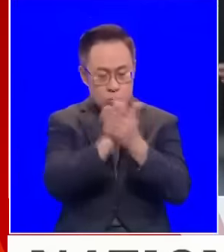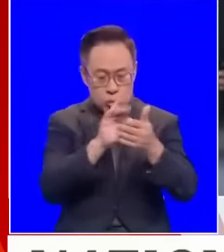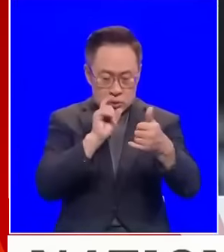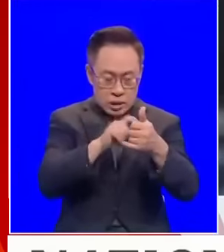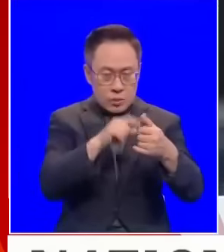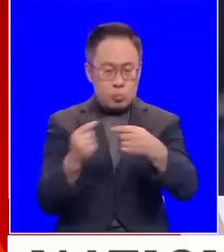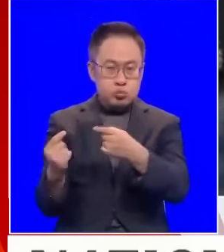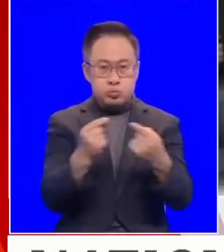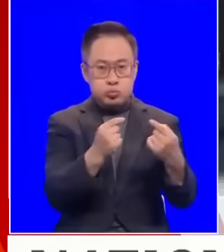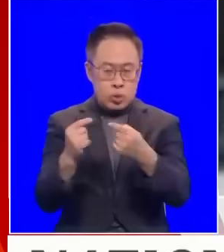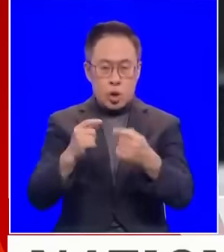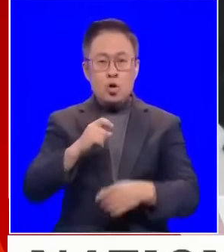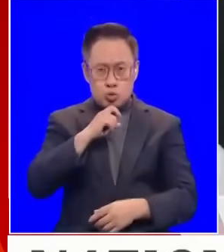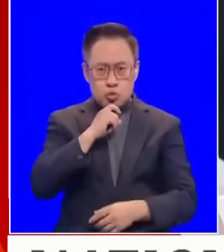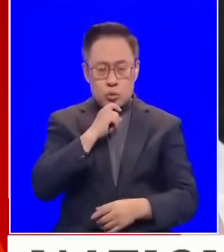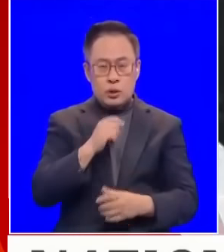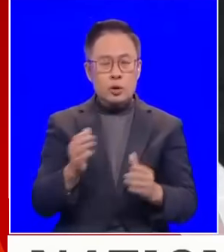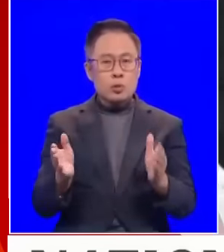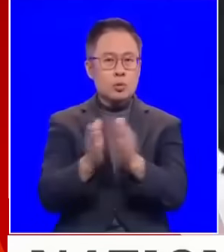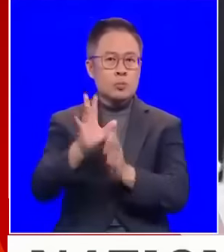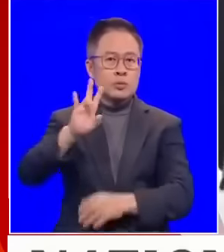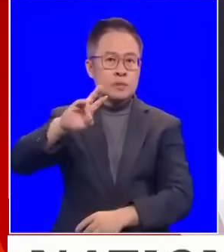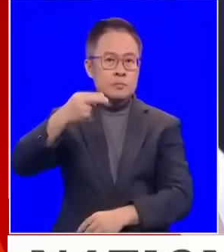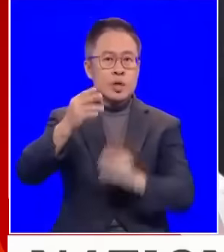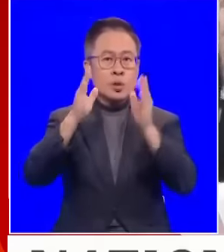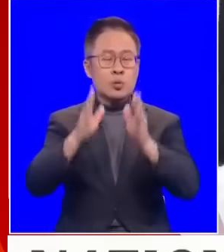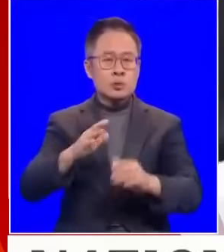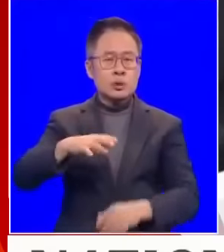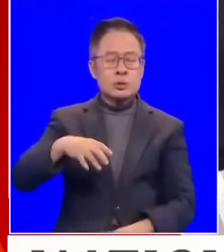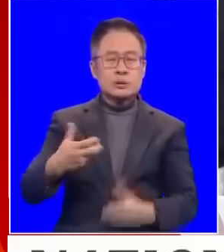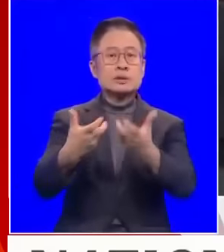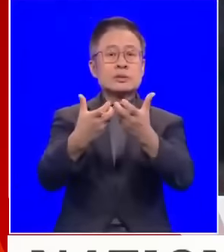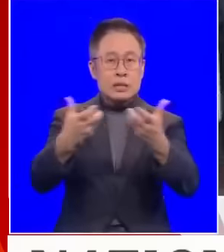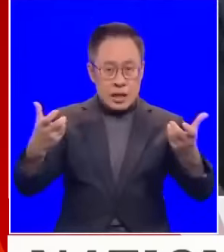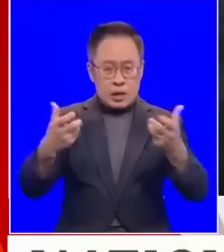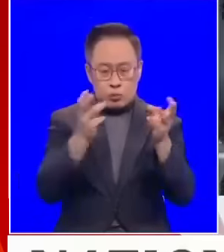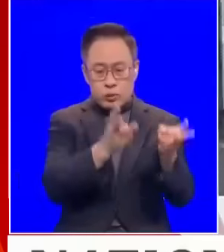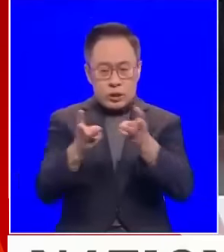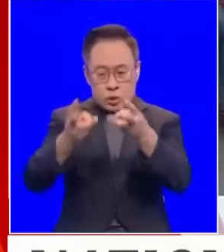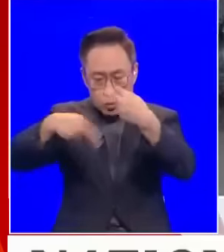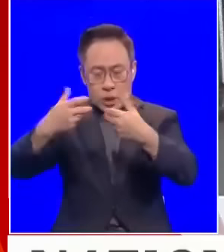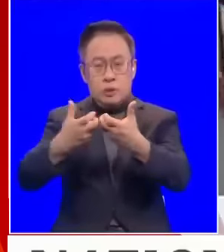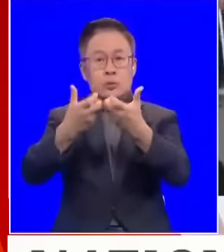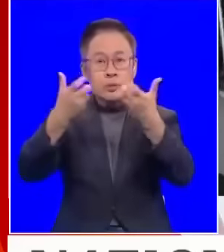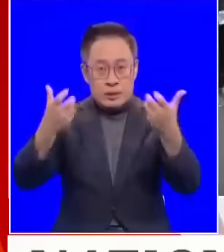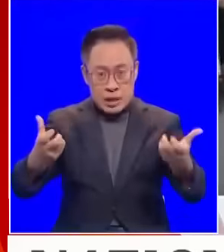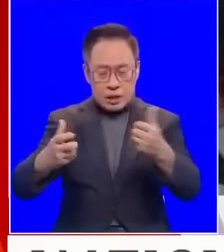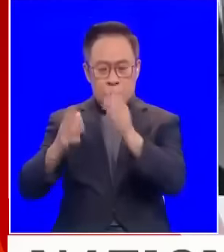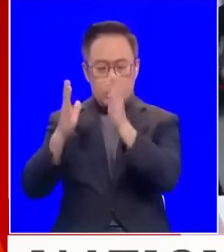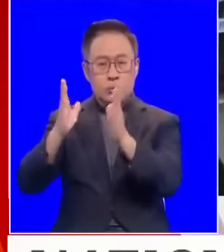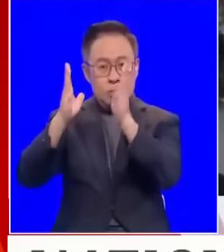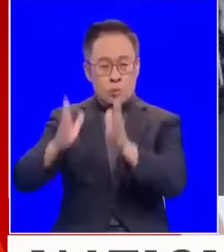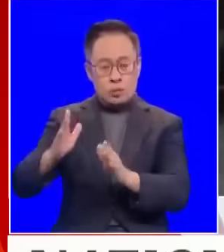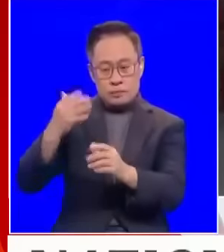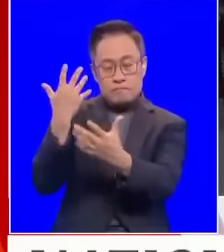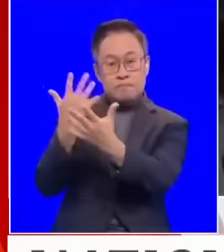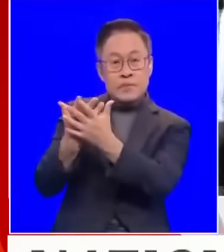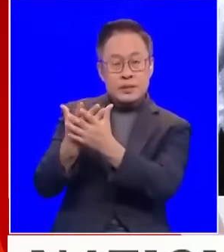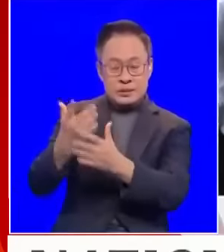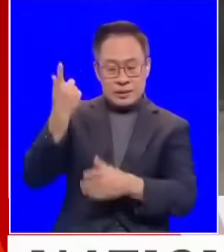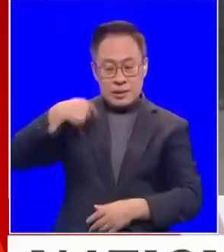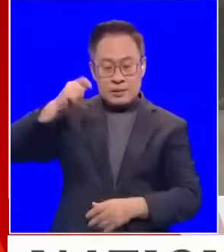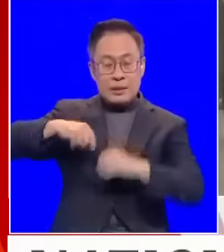ทางกรมราชทัณฑ์กำลังดำเนินการเรื่องนี้อยู่นะคะนอกจากนี้ค่ะพันตำรวจเอกทวียังพูดถึงการเอาผิดหลังจากมี